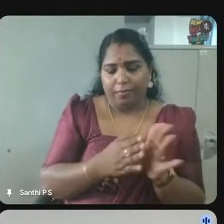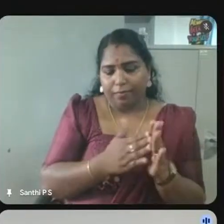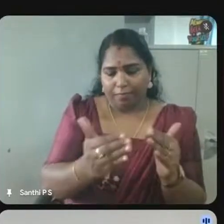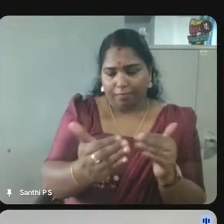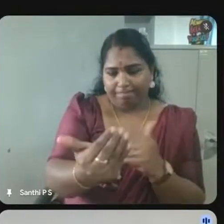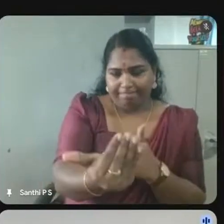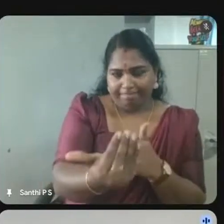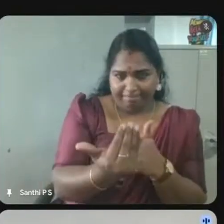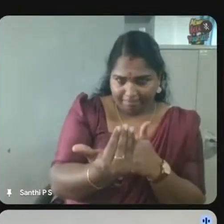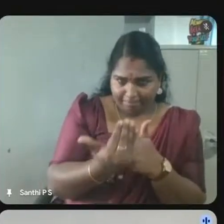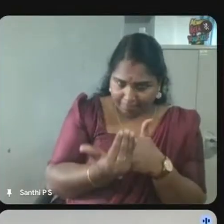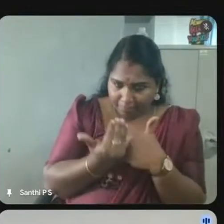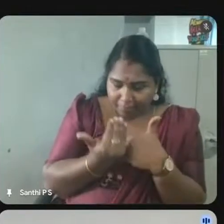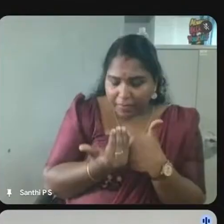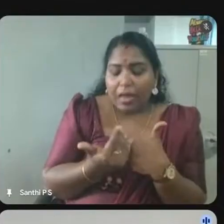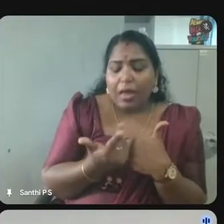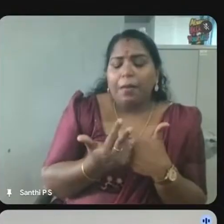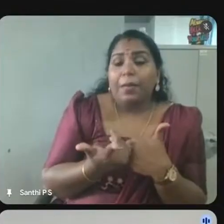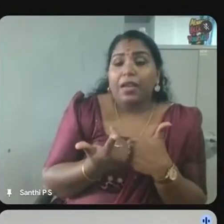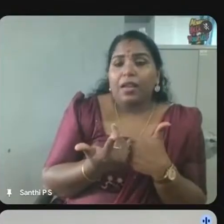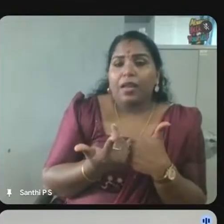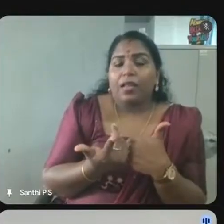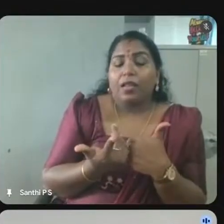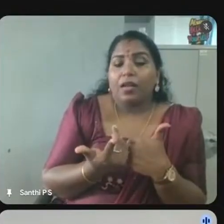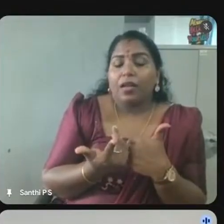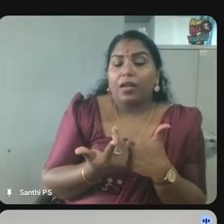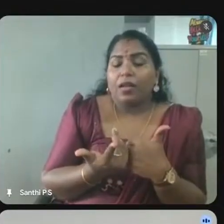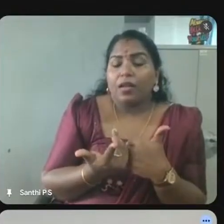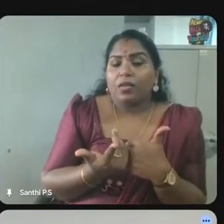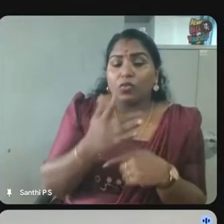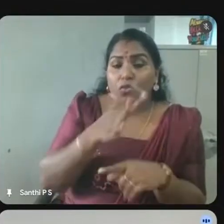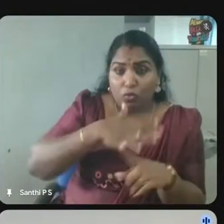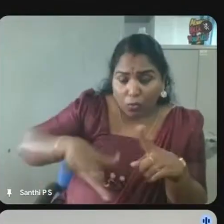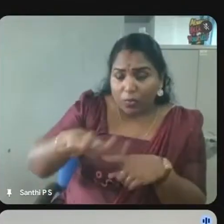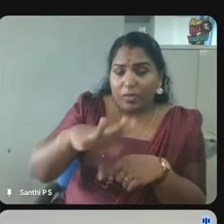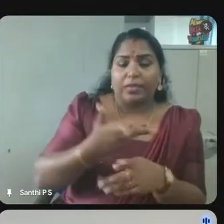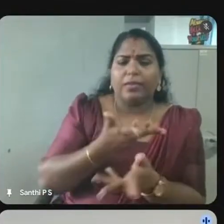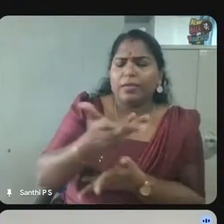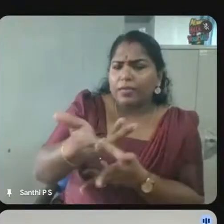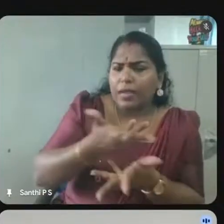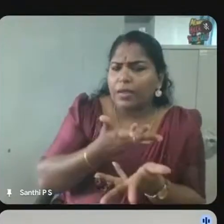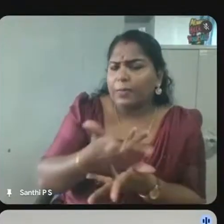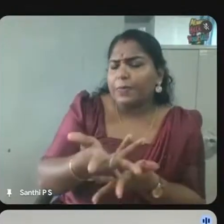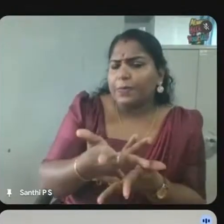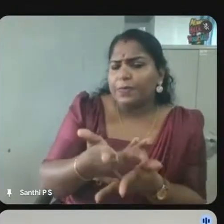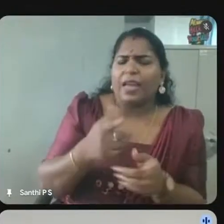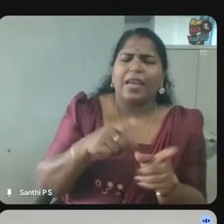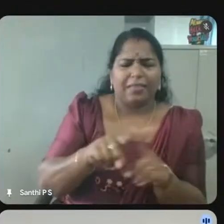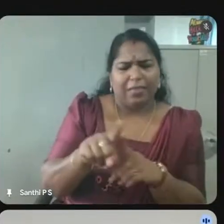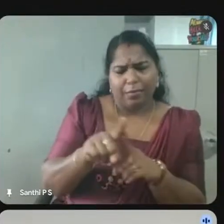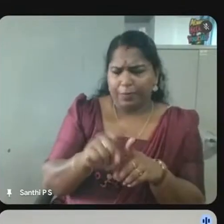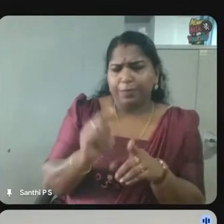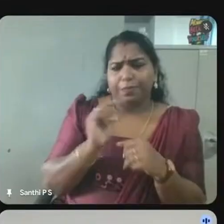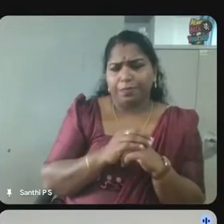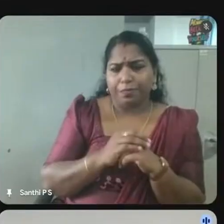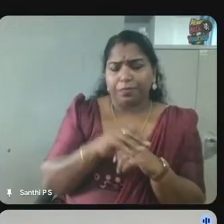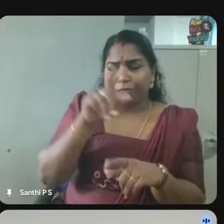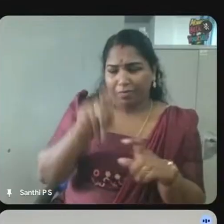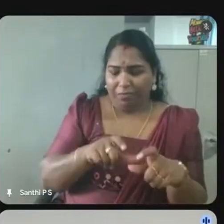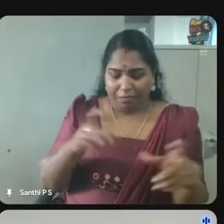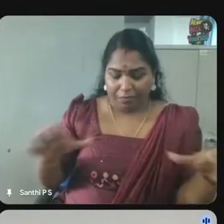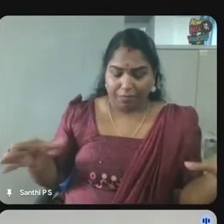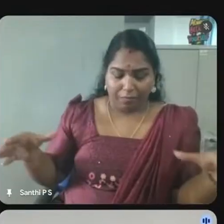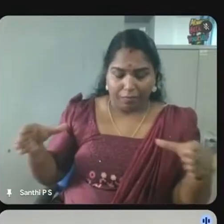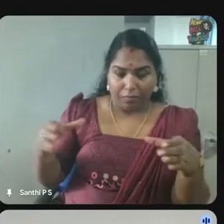സോഷ്യൽ ബ്ലൈൻഡ്നെസ് എന്ന് പറയാനുള്ള കാരണം അവർക്ക് സോഷ്യലി ഇന്ററാക്ട് ചെയ്യാൻ, അതായത് ഇപ്പോ നമ്മളൊരു ഗ്രൂപ്പ് ഒരു ഒത്തൊരുമിച്ച് ചേരുന്നു,